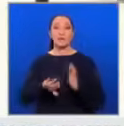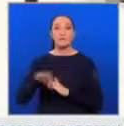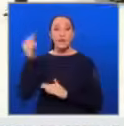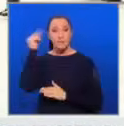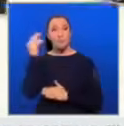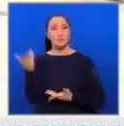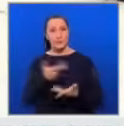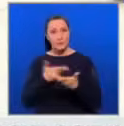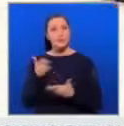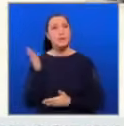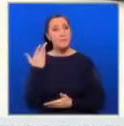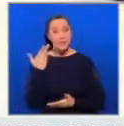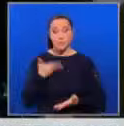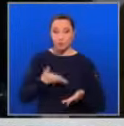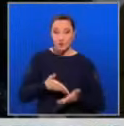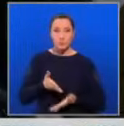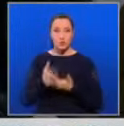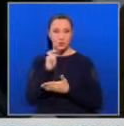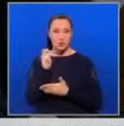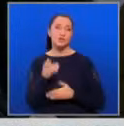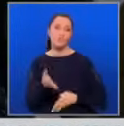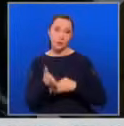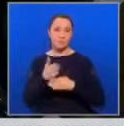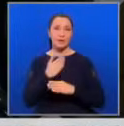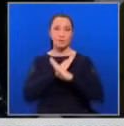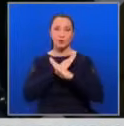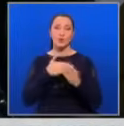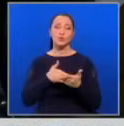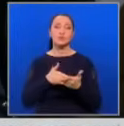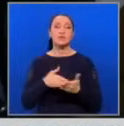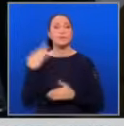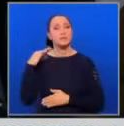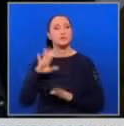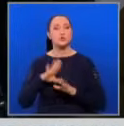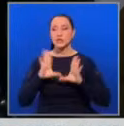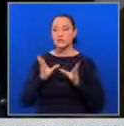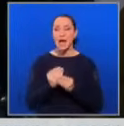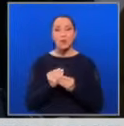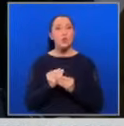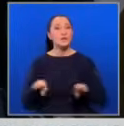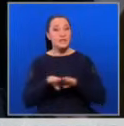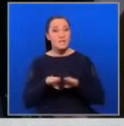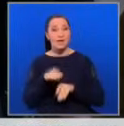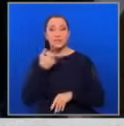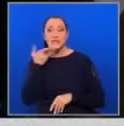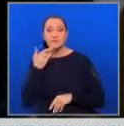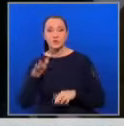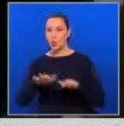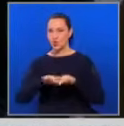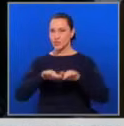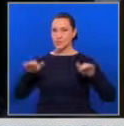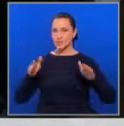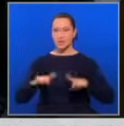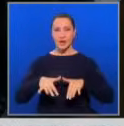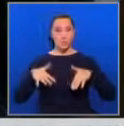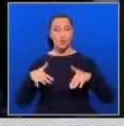против помощта за украйна и ще подкрепят ветото мотивите на президента почти изцяло съвпадат с изказванията ни от трибуната